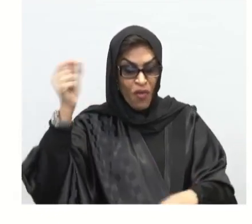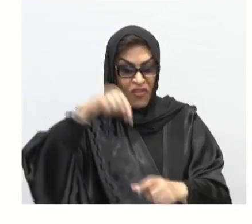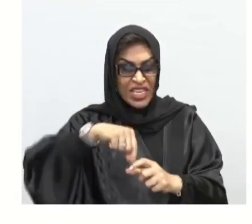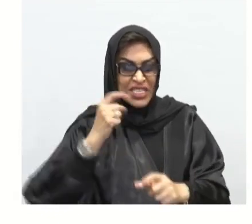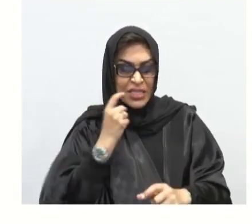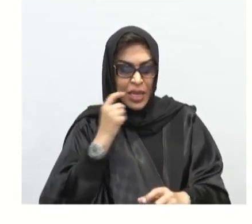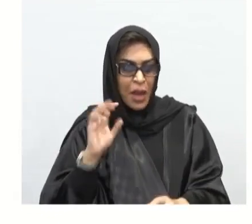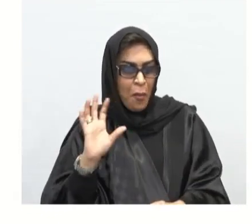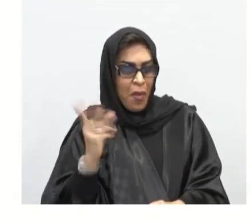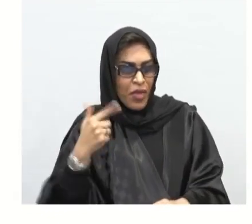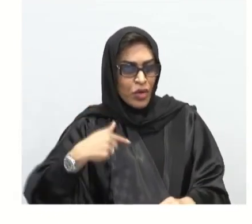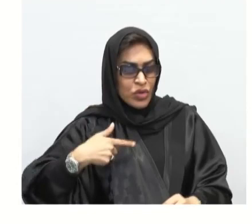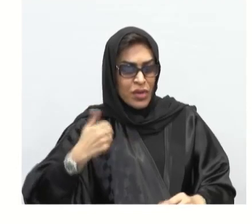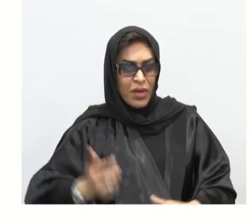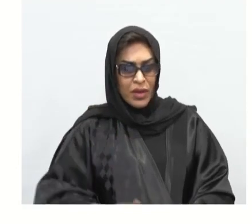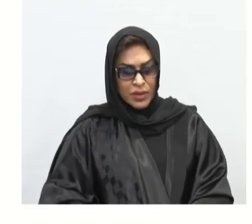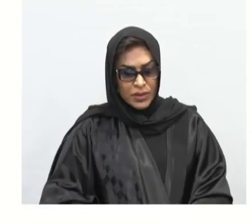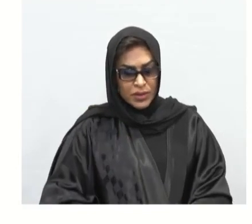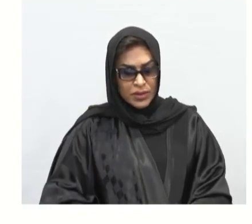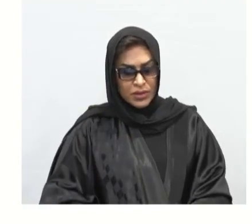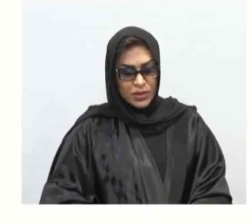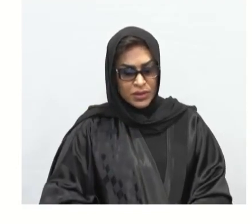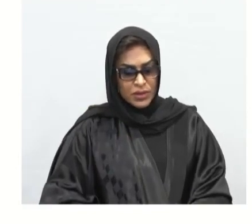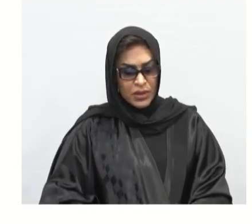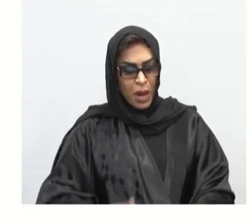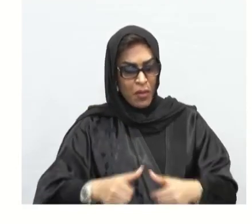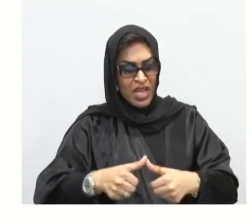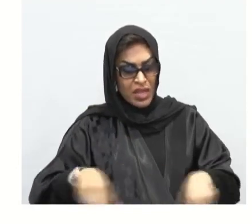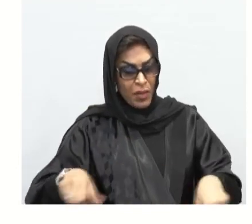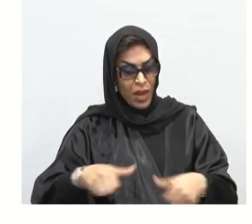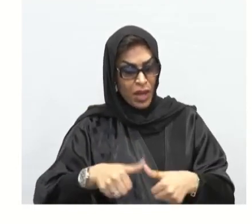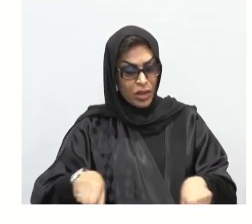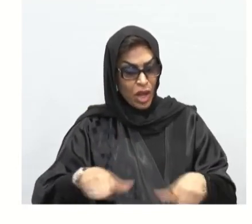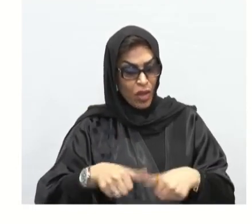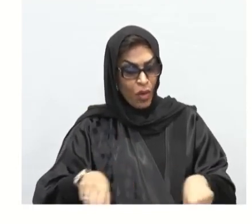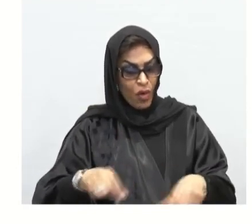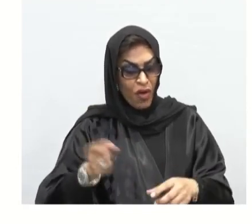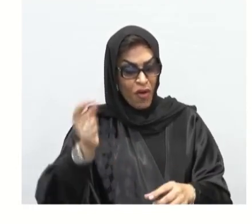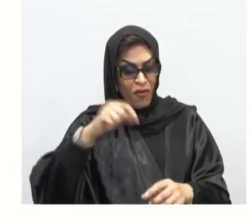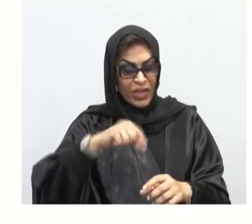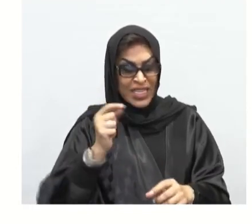في سنه ماذا نسميها ماذا نسميه المسافه التي يقطعها الضوء في سنه